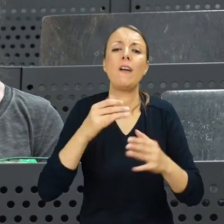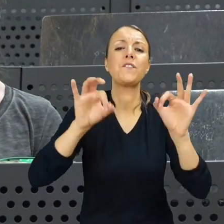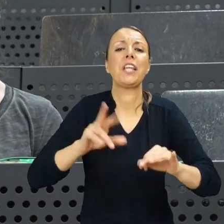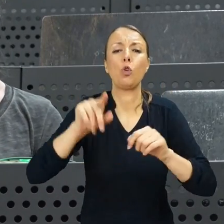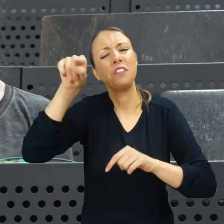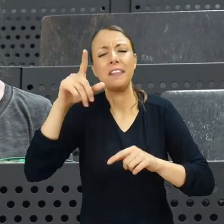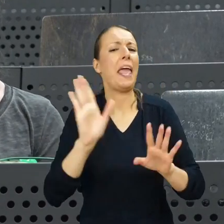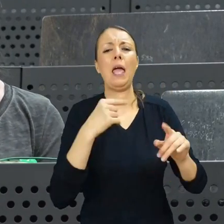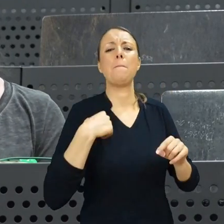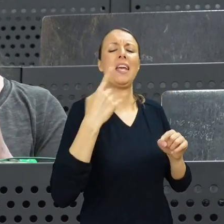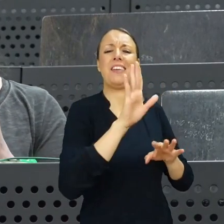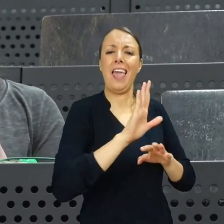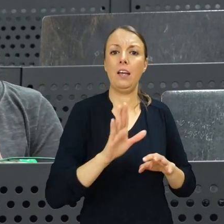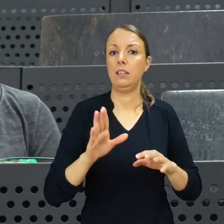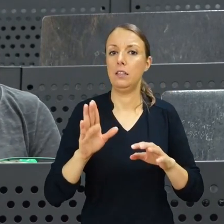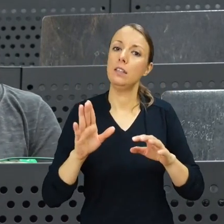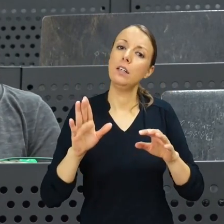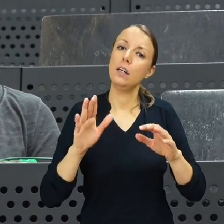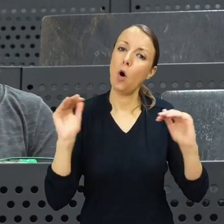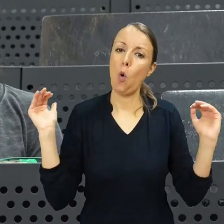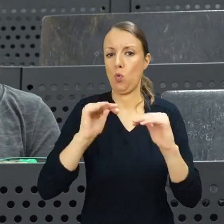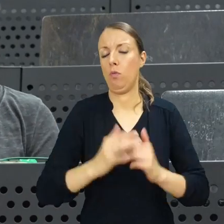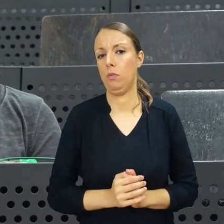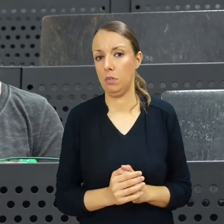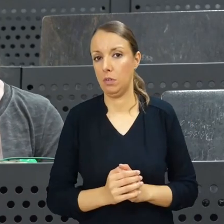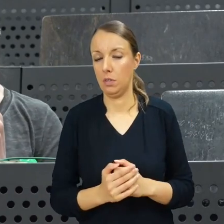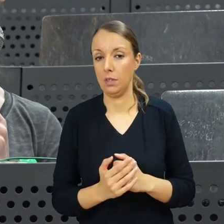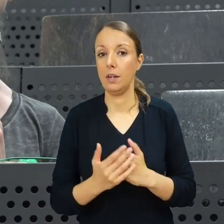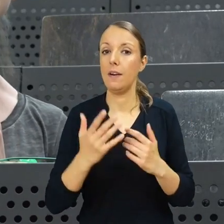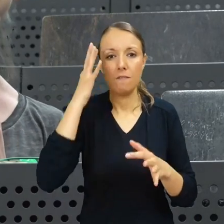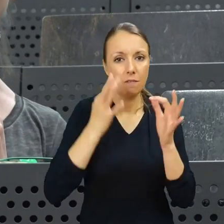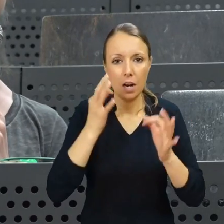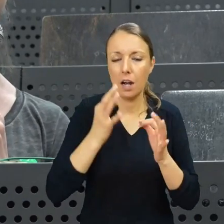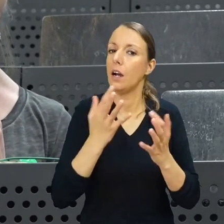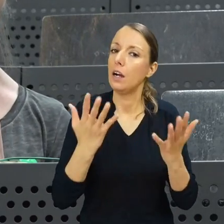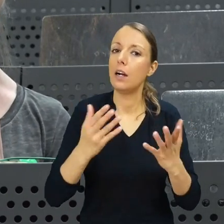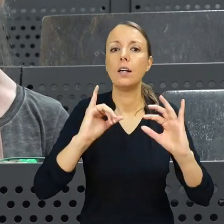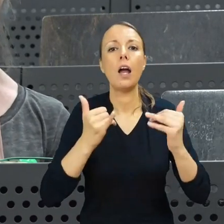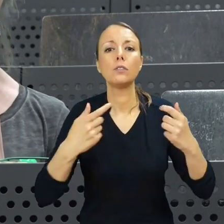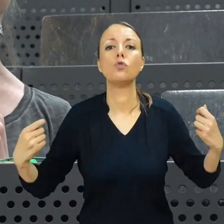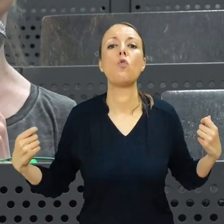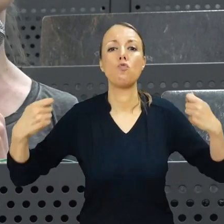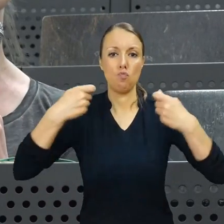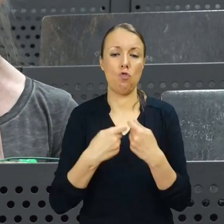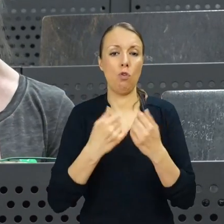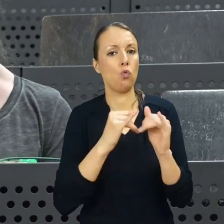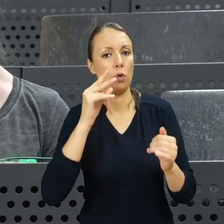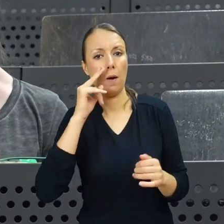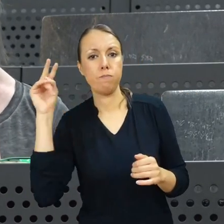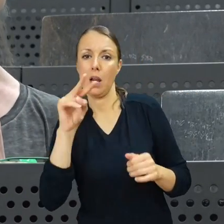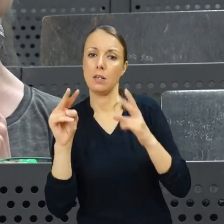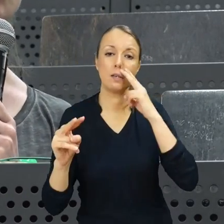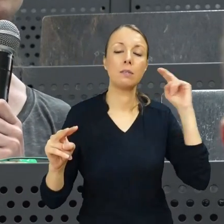tylko w kontekście, jak możemy wspólnie, mając te różne perspektywy, zdefiniować